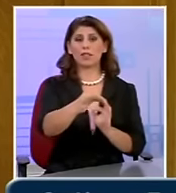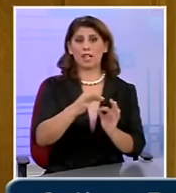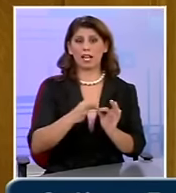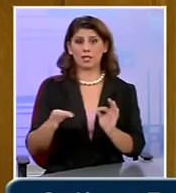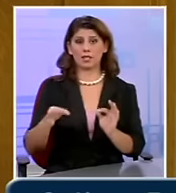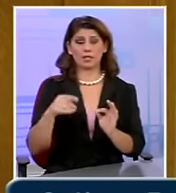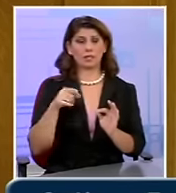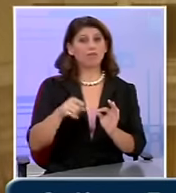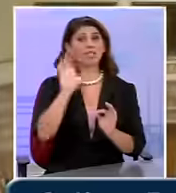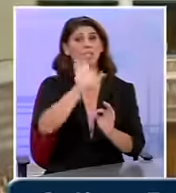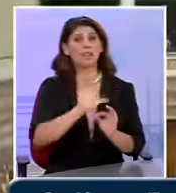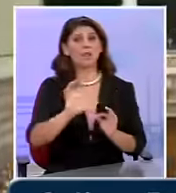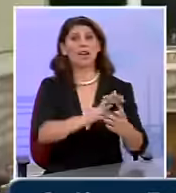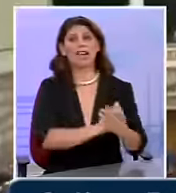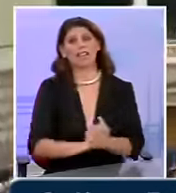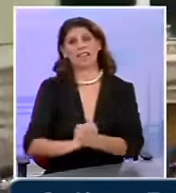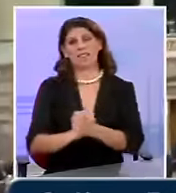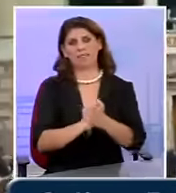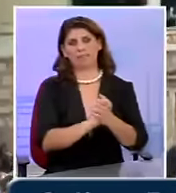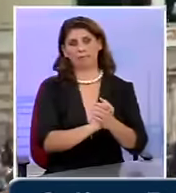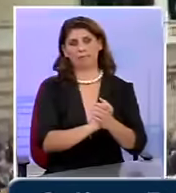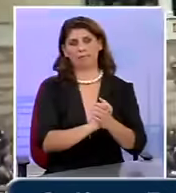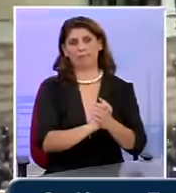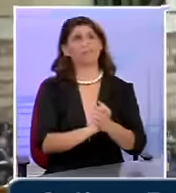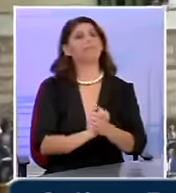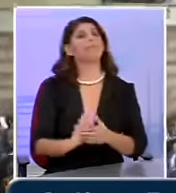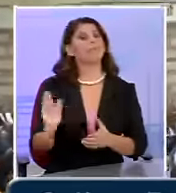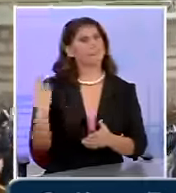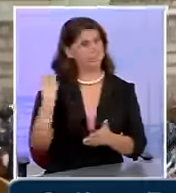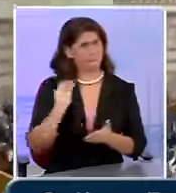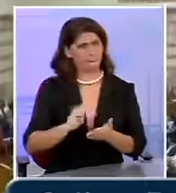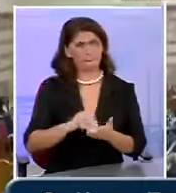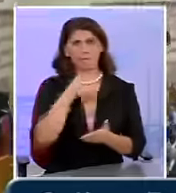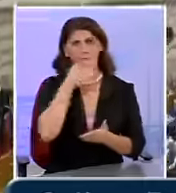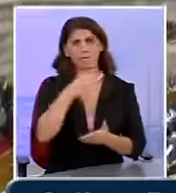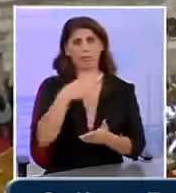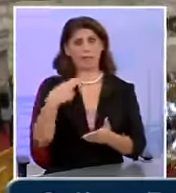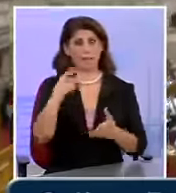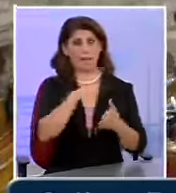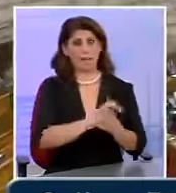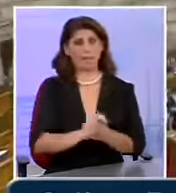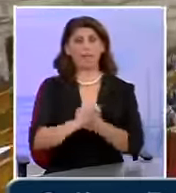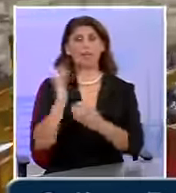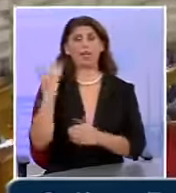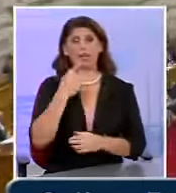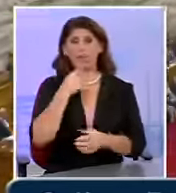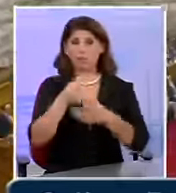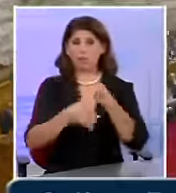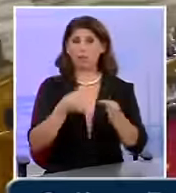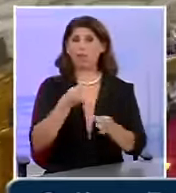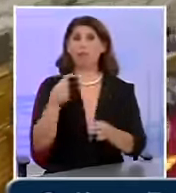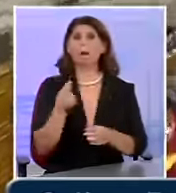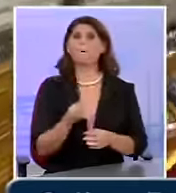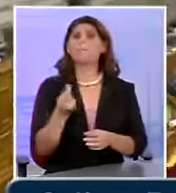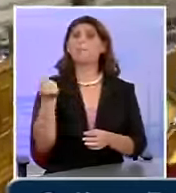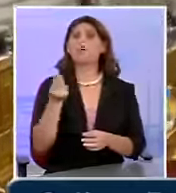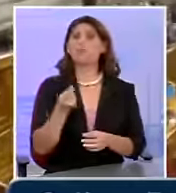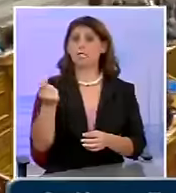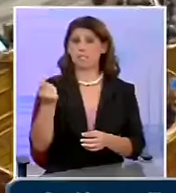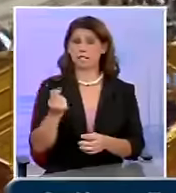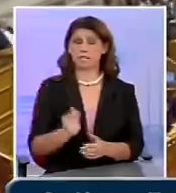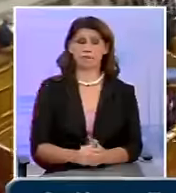Ευρώπη, αλληλεγγύη. Θα επανέλθω στο θέμα της αλληλεγγύης όταν θα μιλήσω για τους πρόσφυγες.